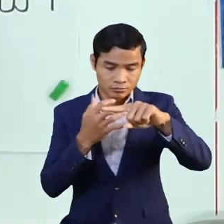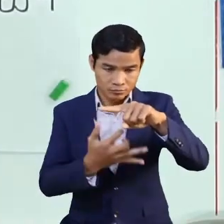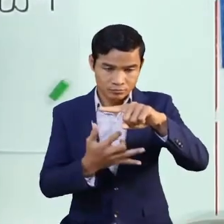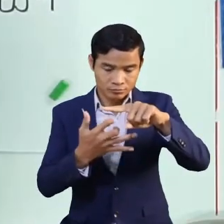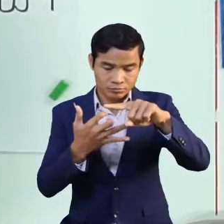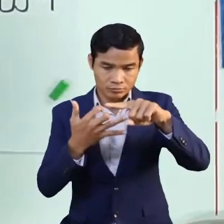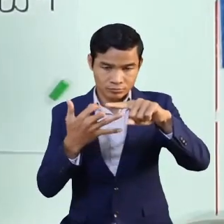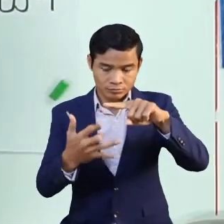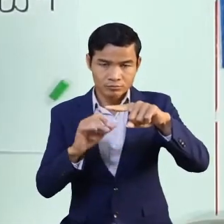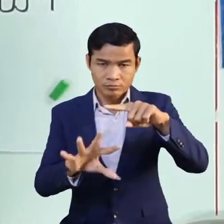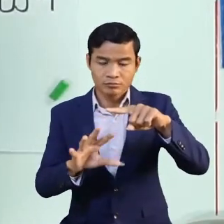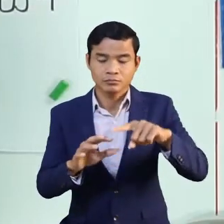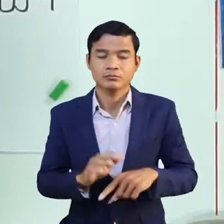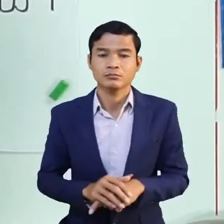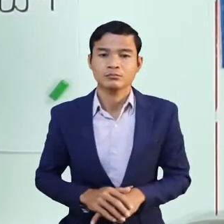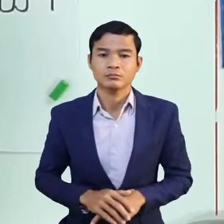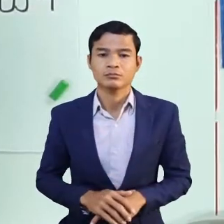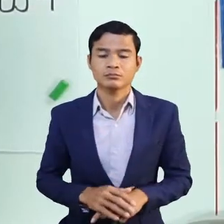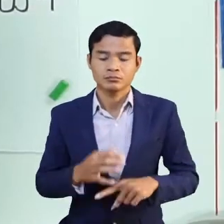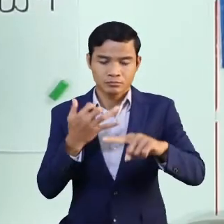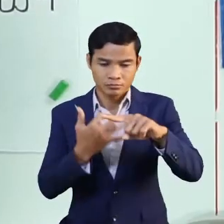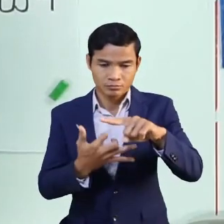775ចាចម្លើយរបស់គេគឺ